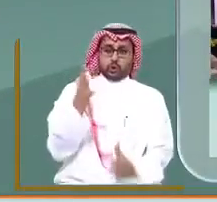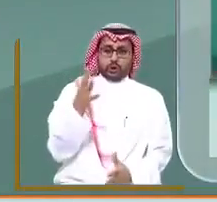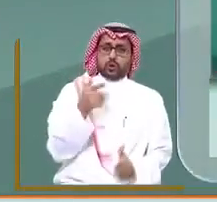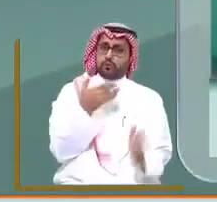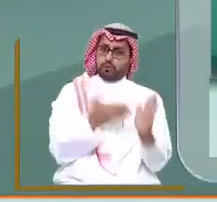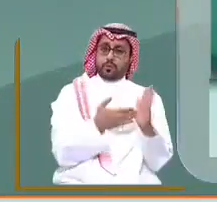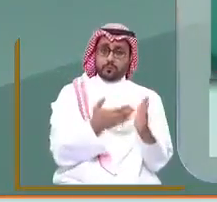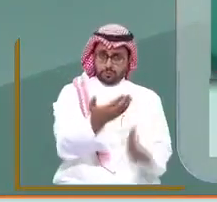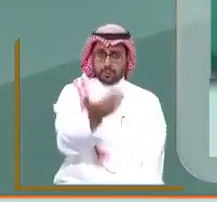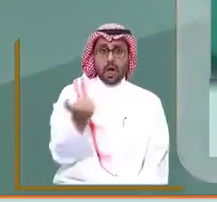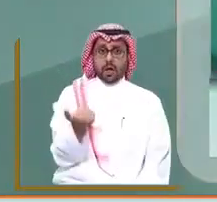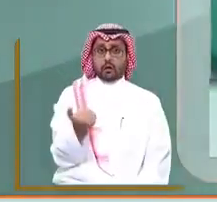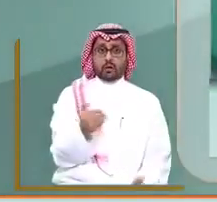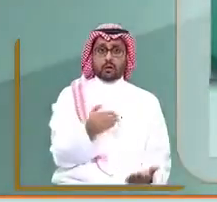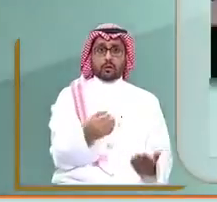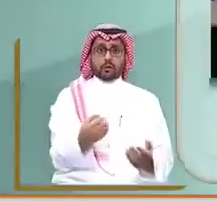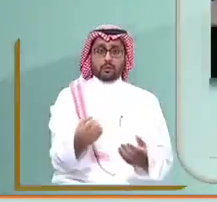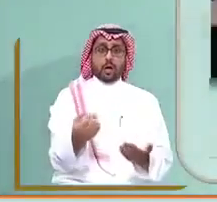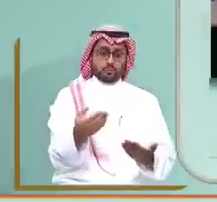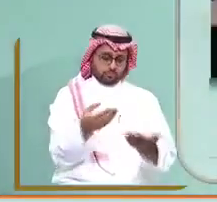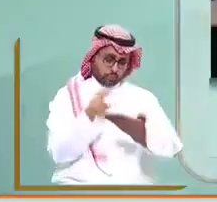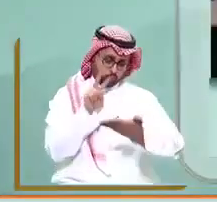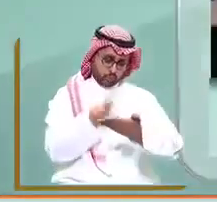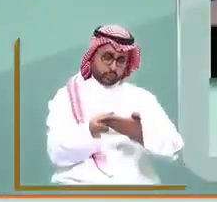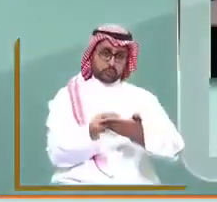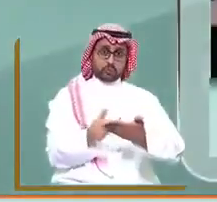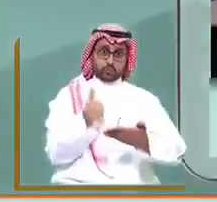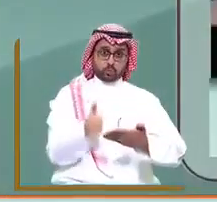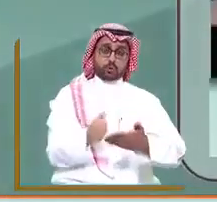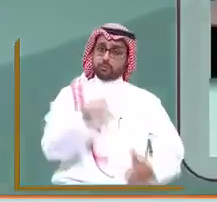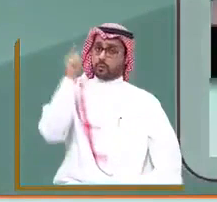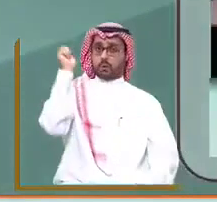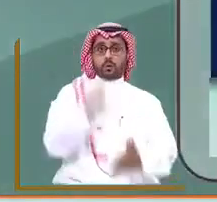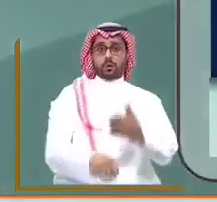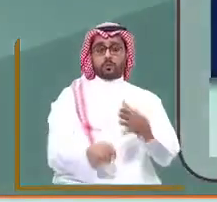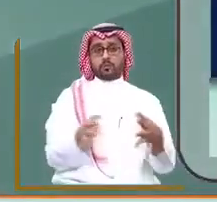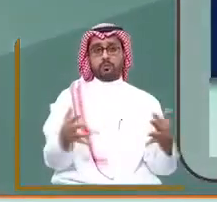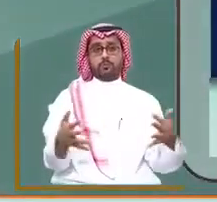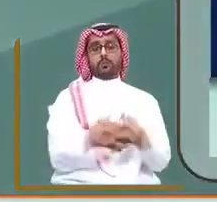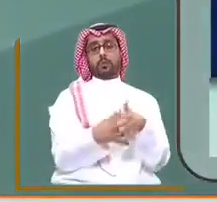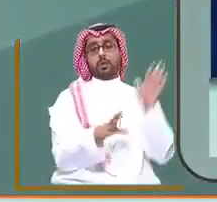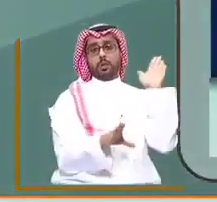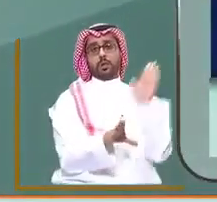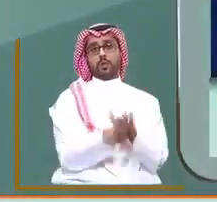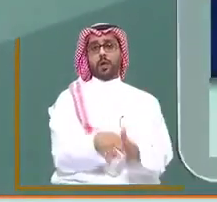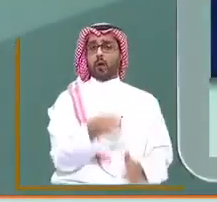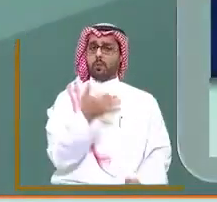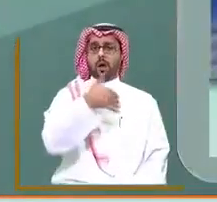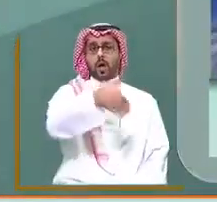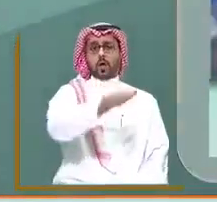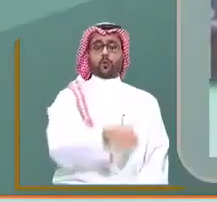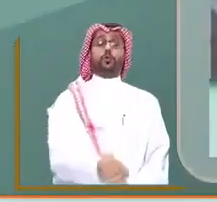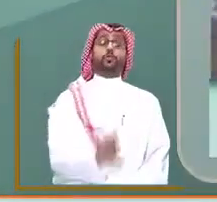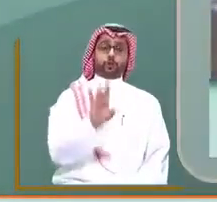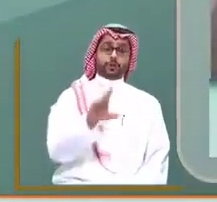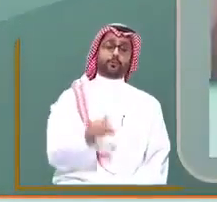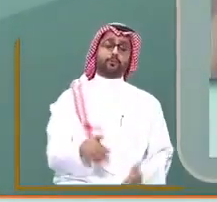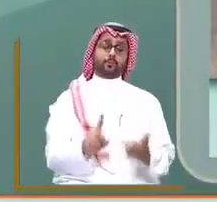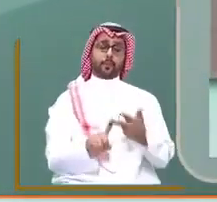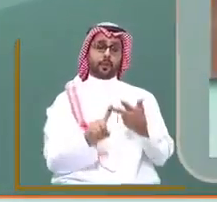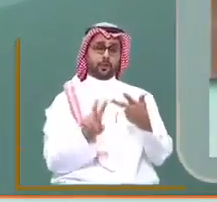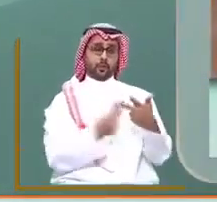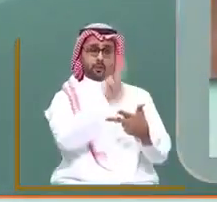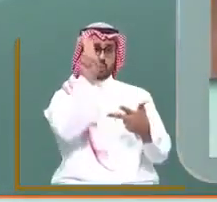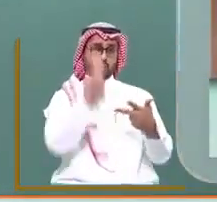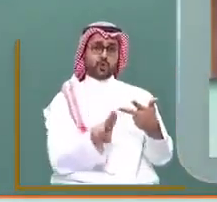كذلك على التقنيات الناشئة، والتأكد أن احنا نستطيع تسخير هذه التقنيات والاستفادة منها بأكبر شكل ممكن. نعم، أيضا دكتور